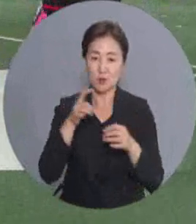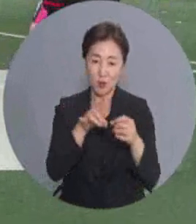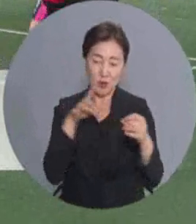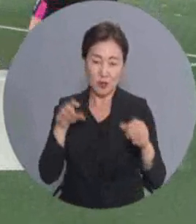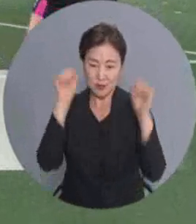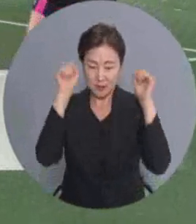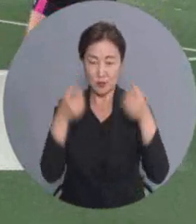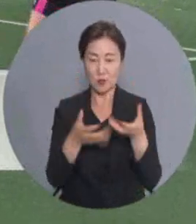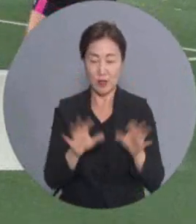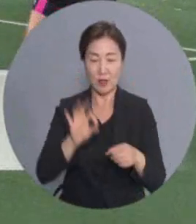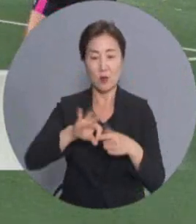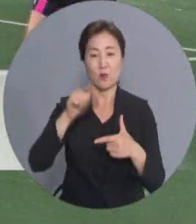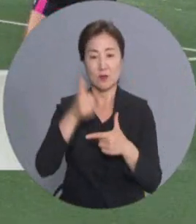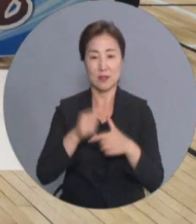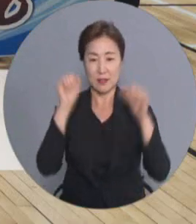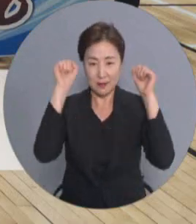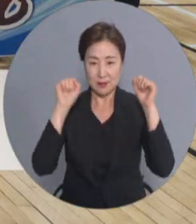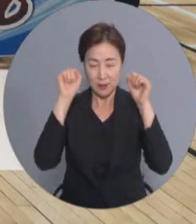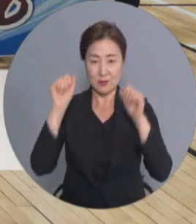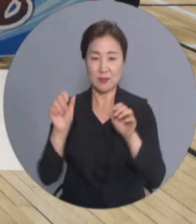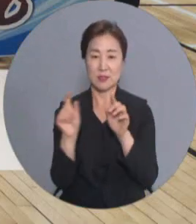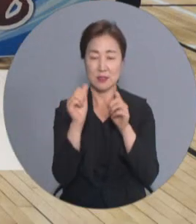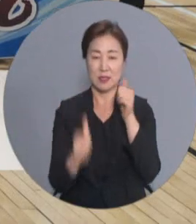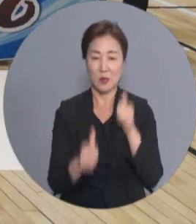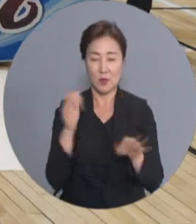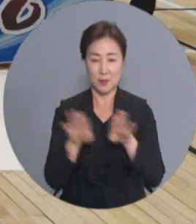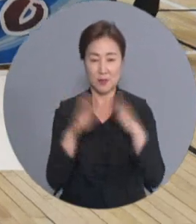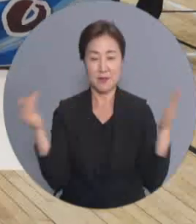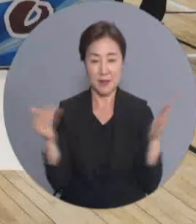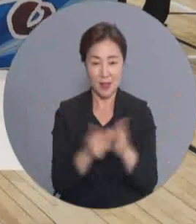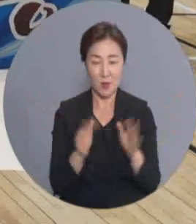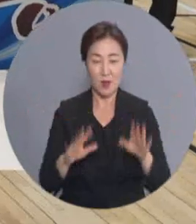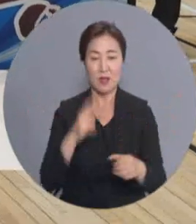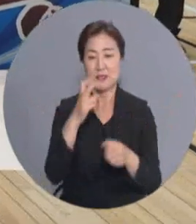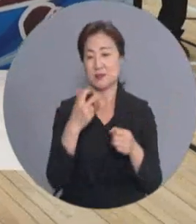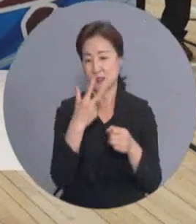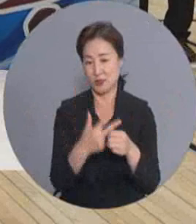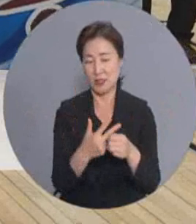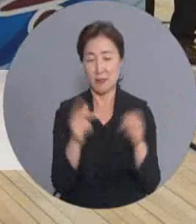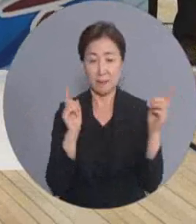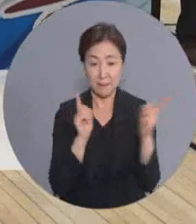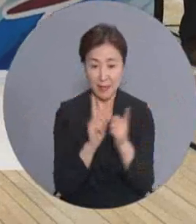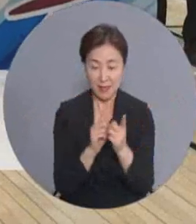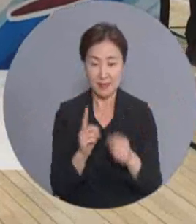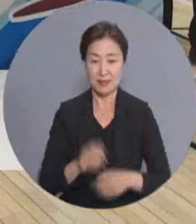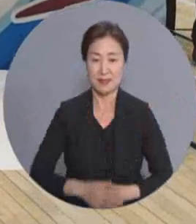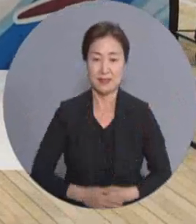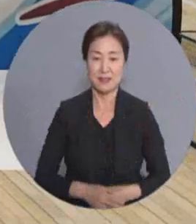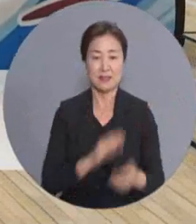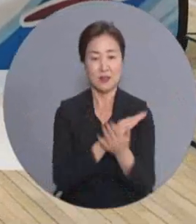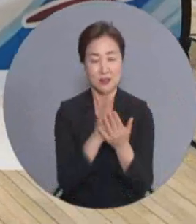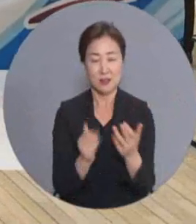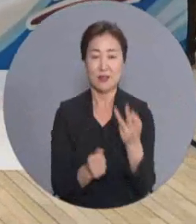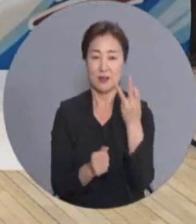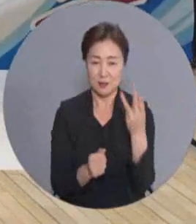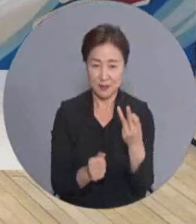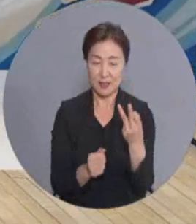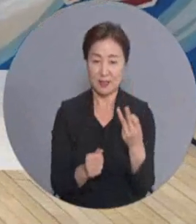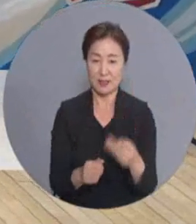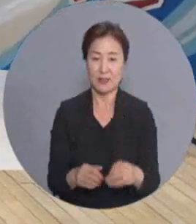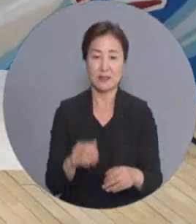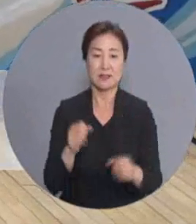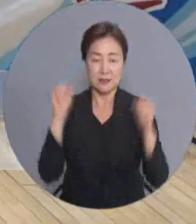생활체육 대회를 개최했습니다 올해로 27회째를 맞는이 행사는 13개의 종목의 양 지역의 체육인